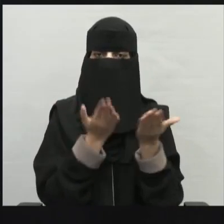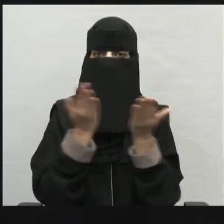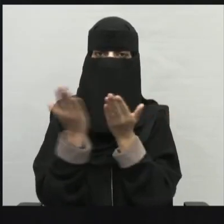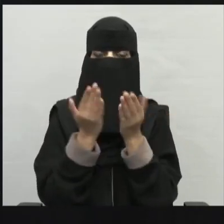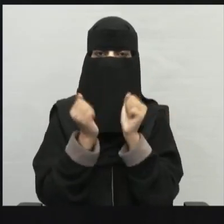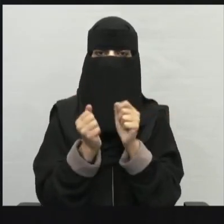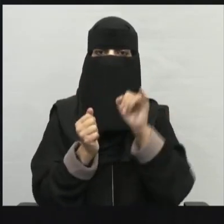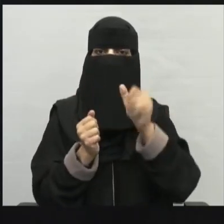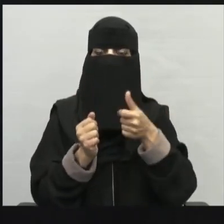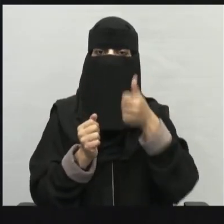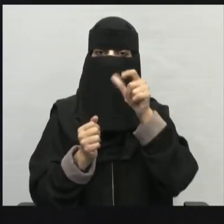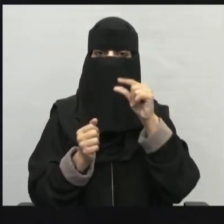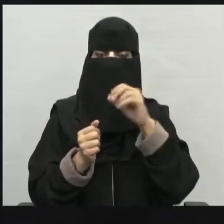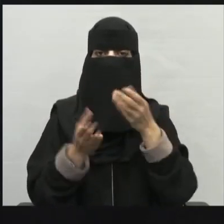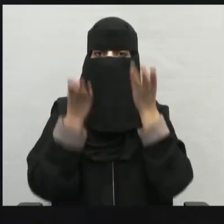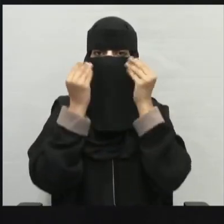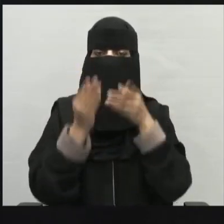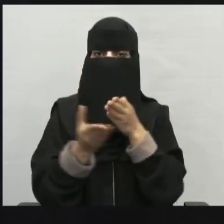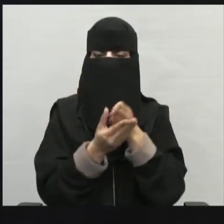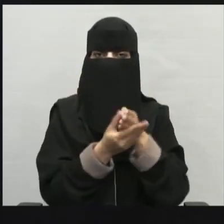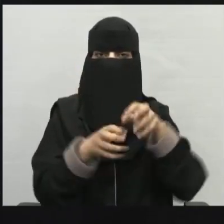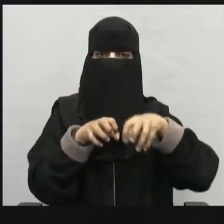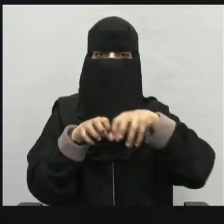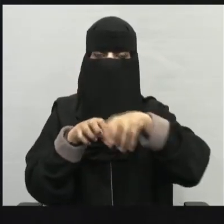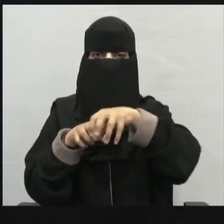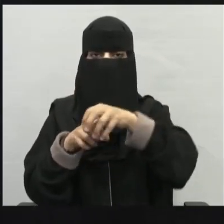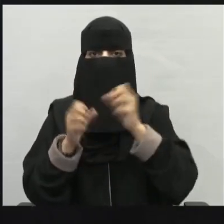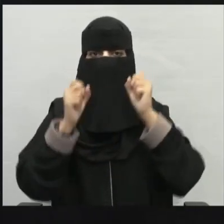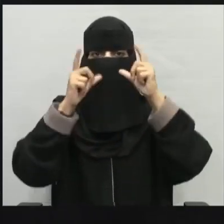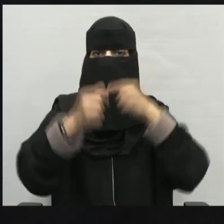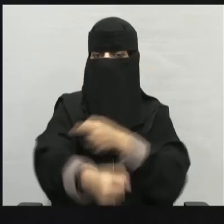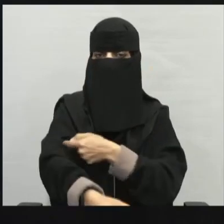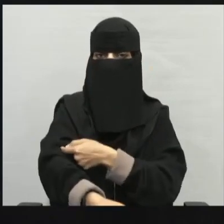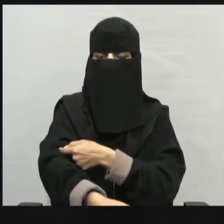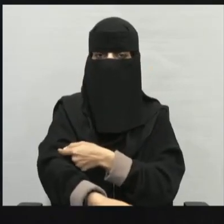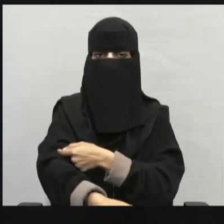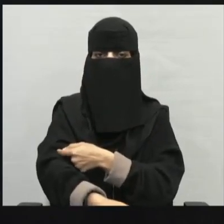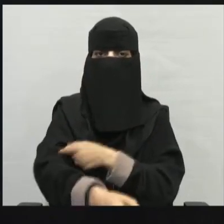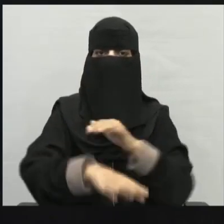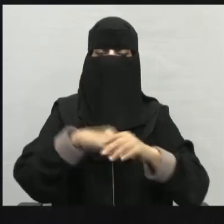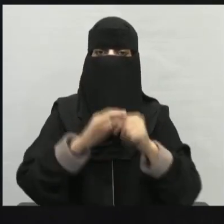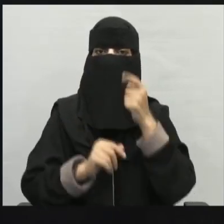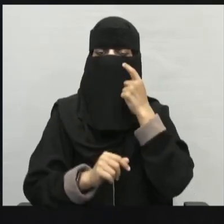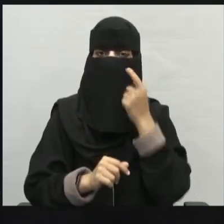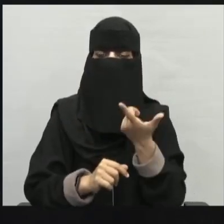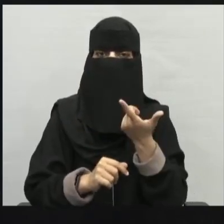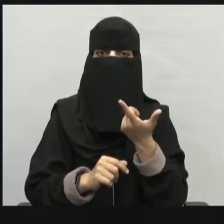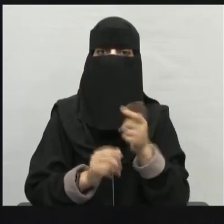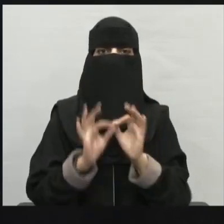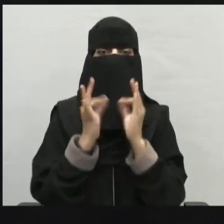هذه الماده ماذا تناولنا في وحداتنا من التوعيه الصحيه والمهارات الحياتيه